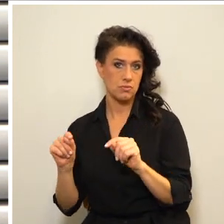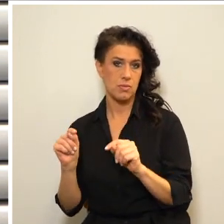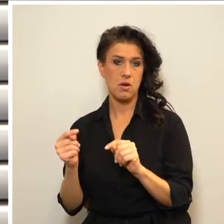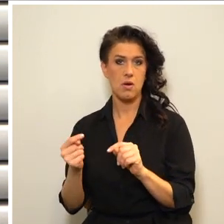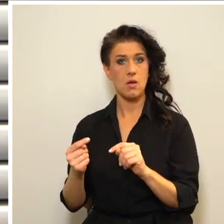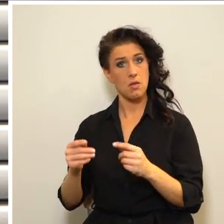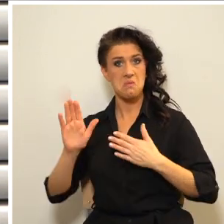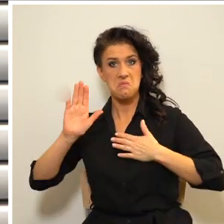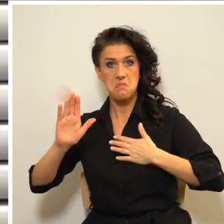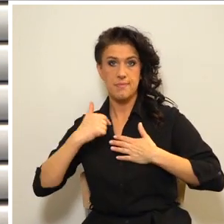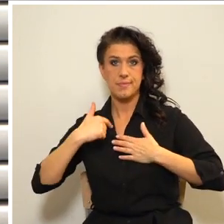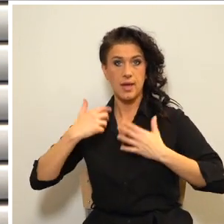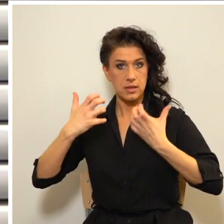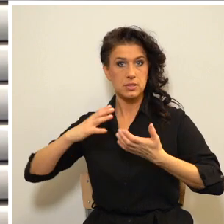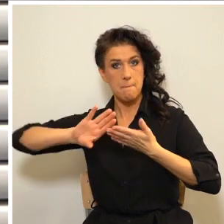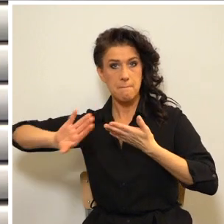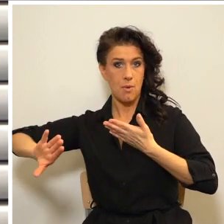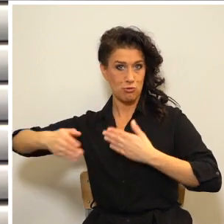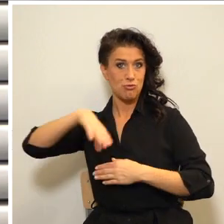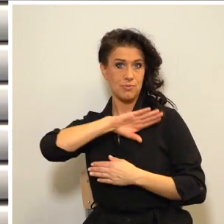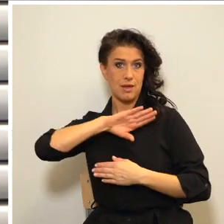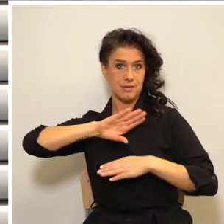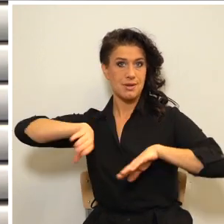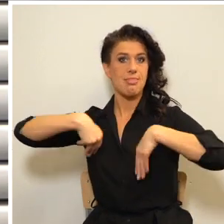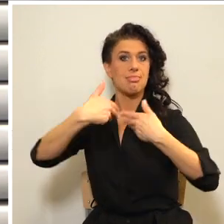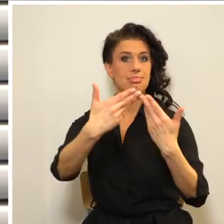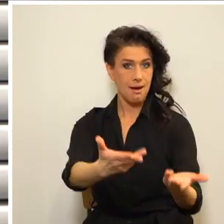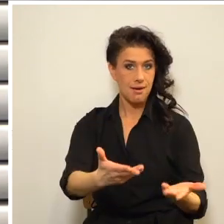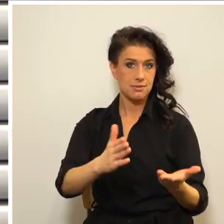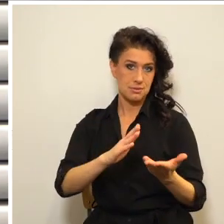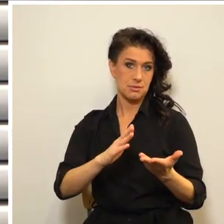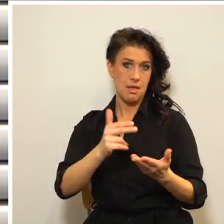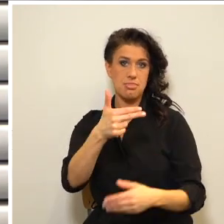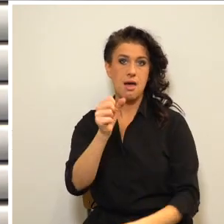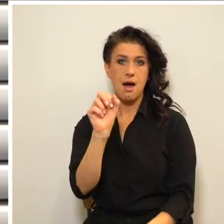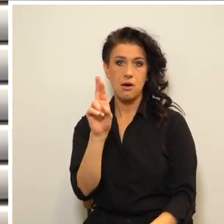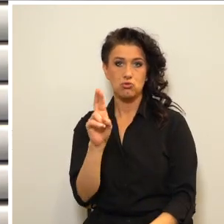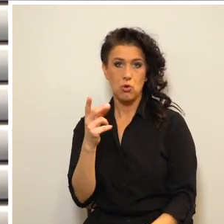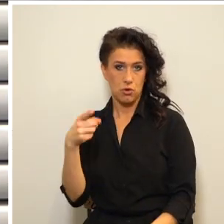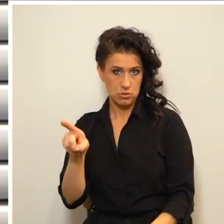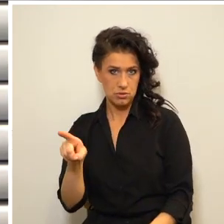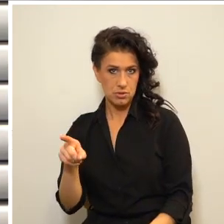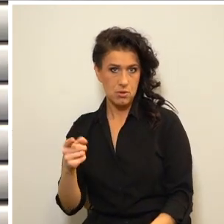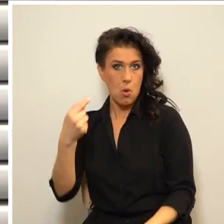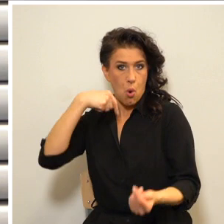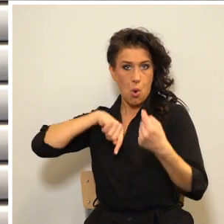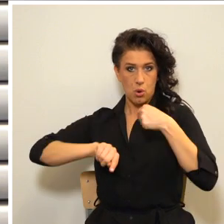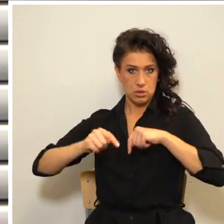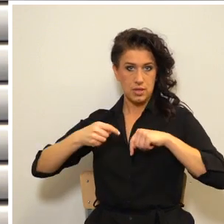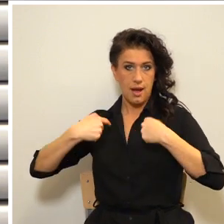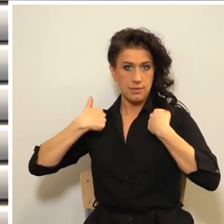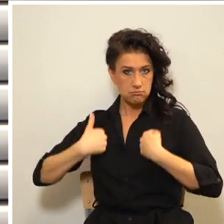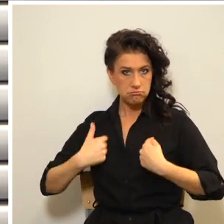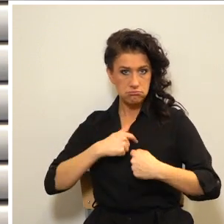deklaracji oddania narządu po śmierci bo na razie o tym mówmy a potem okazało się że po